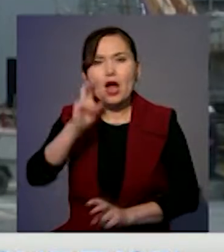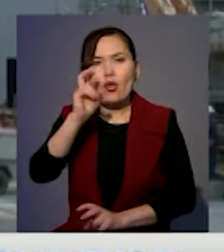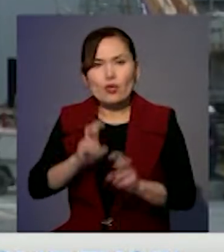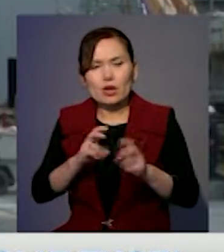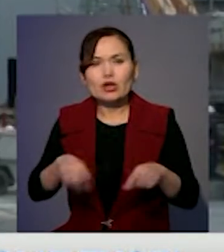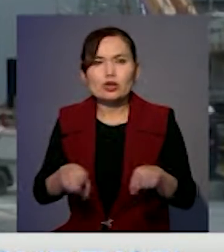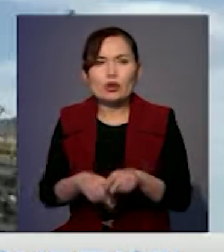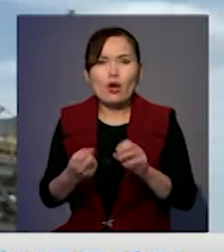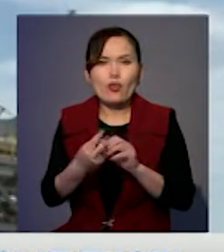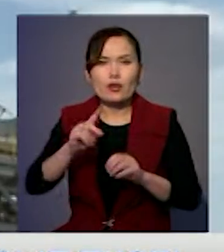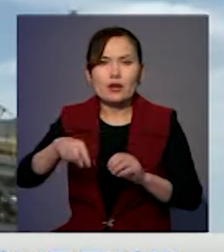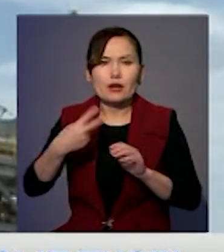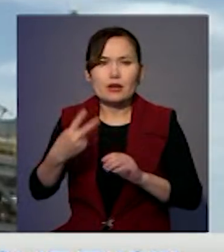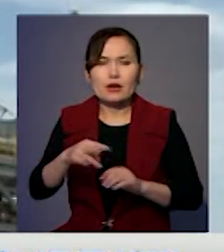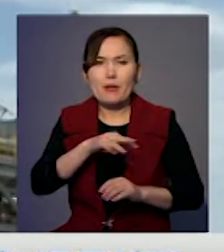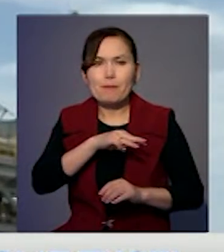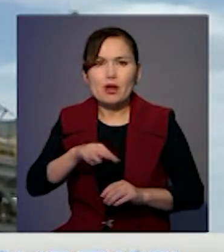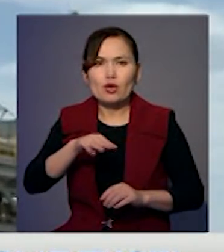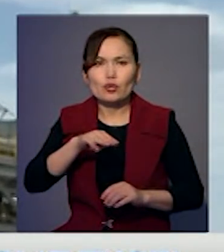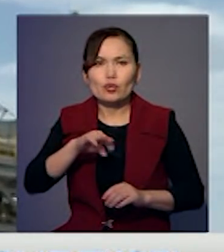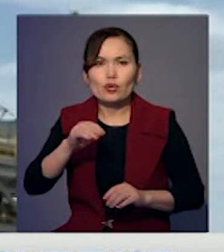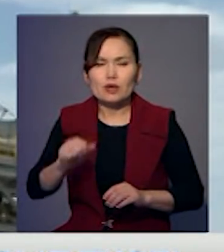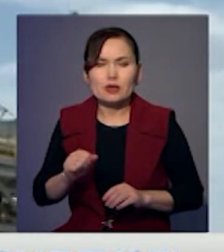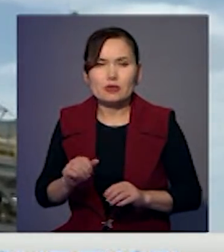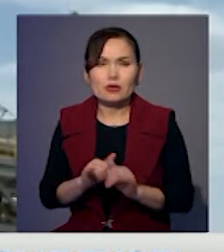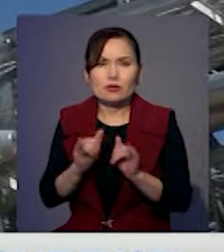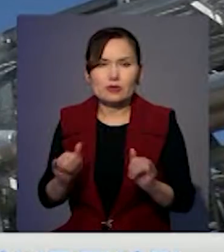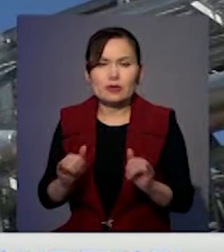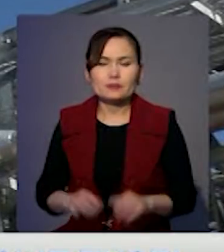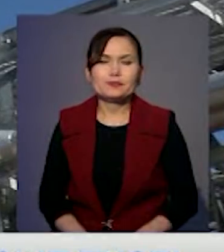көлемі 12,2 миллион тоннаны құрады.